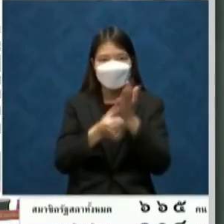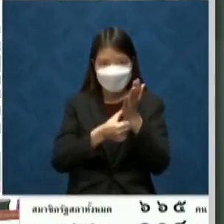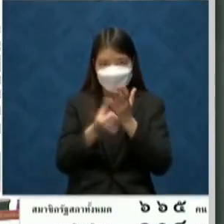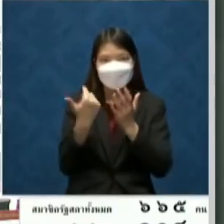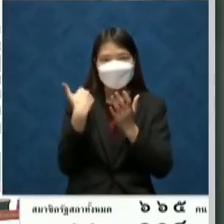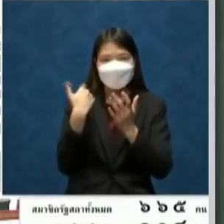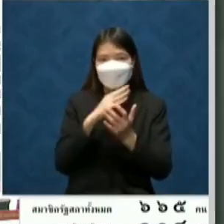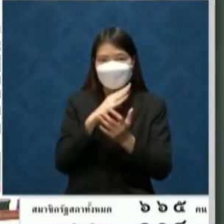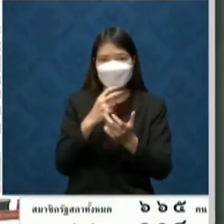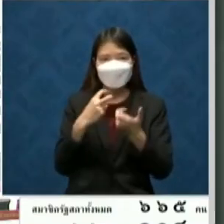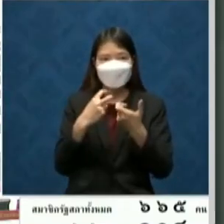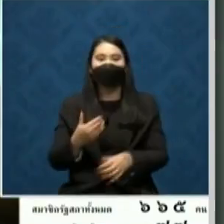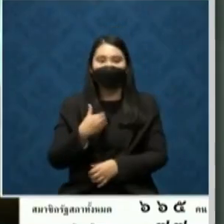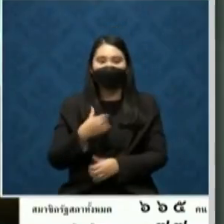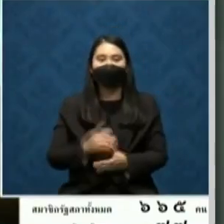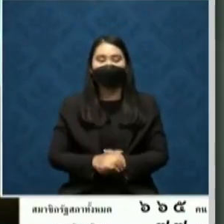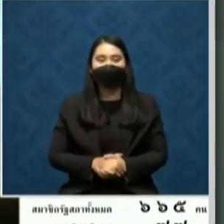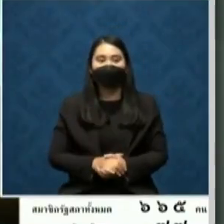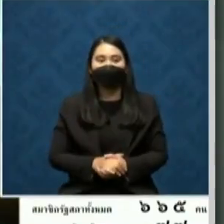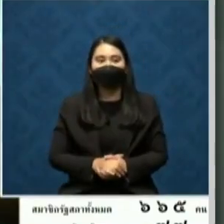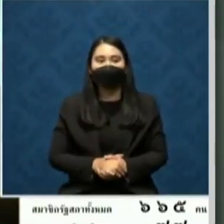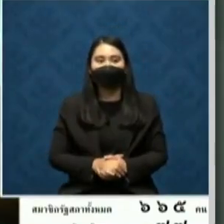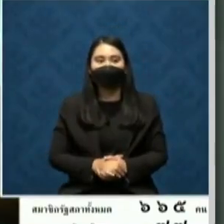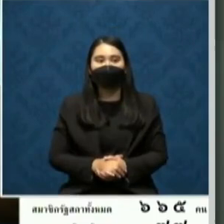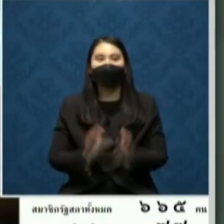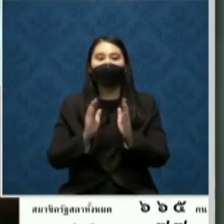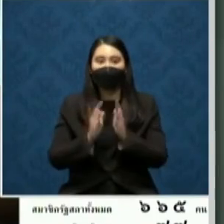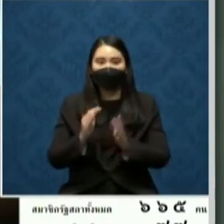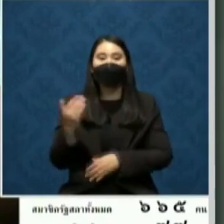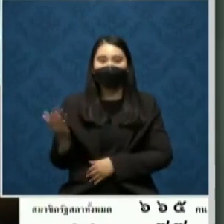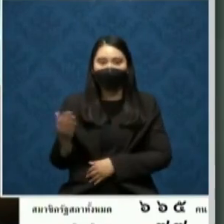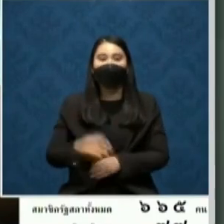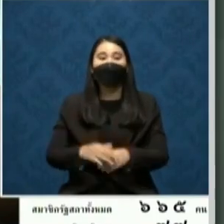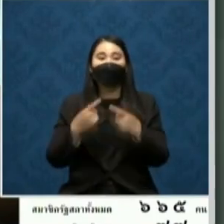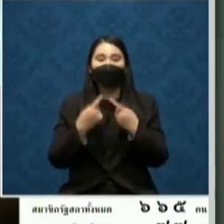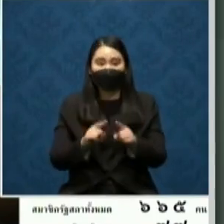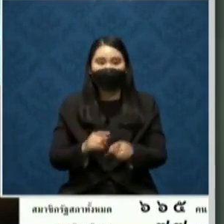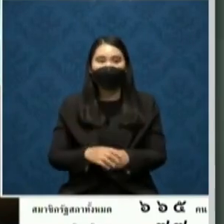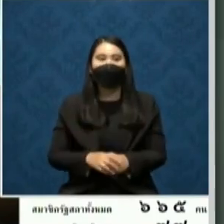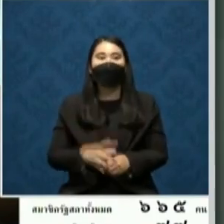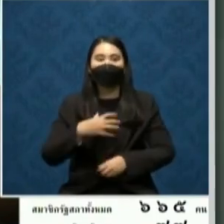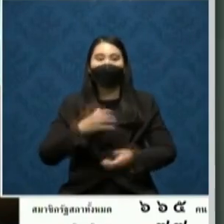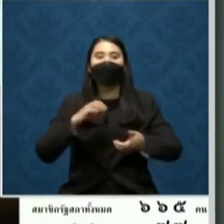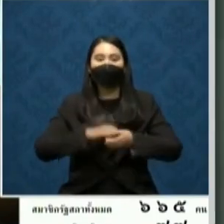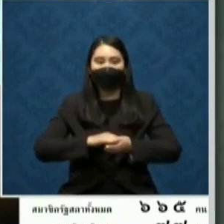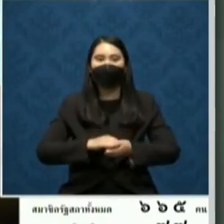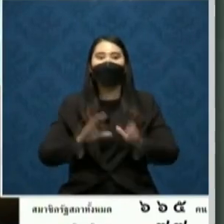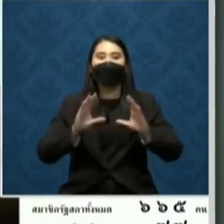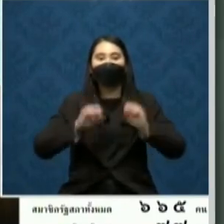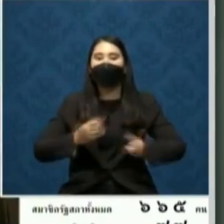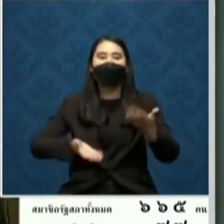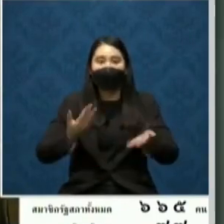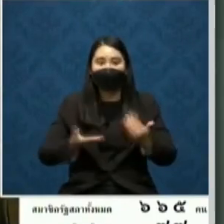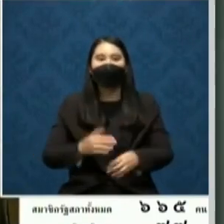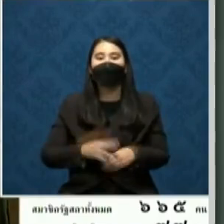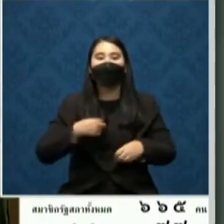เราจะไปปล่อยเวลาให้มันเสียเวลาไปเพื่อกับสิ่งที่ไร้ประโยชน์เพื่ออะไรผมเห็นว่าการกระท